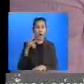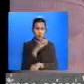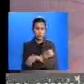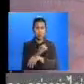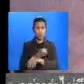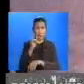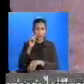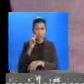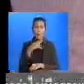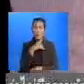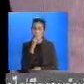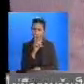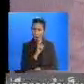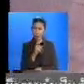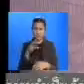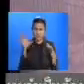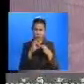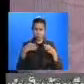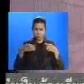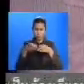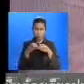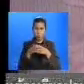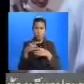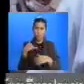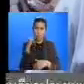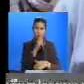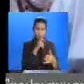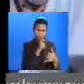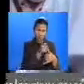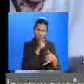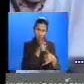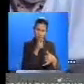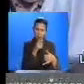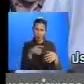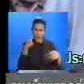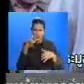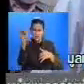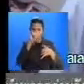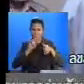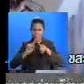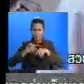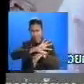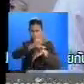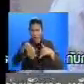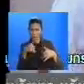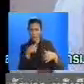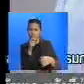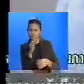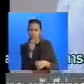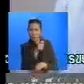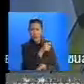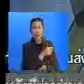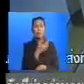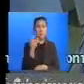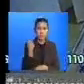พระนครศรีอยุธยาเปิดเผยว่าได้แบ่งทีมแพทย์ลงซักประวัติบุคคลข้างเคียงที่อยู่ใกล้คิดกับใกล้ชิดกับอดีตอาจารย์ในตำบล